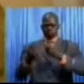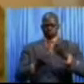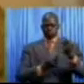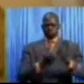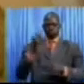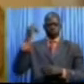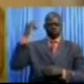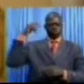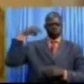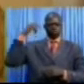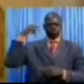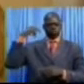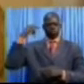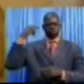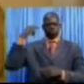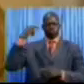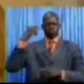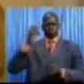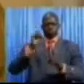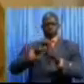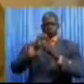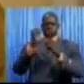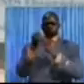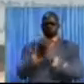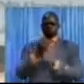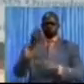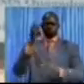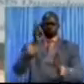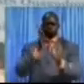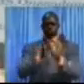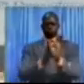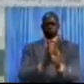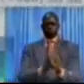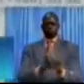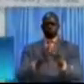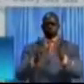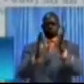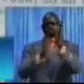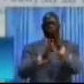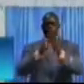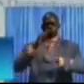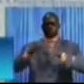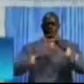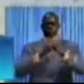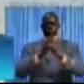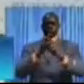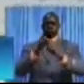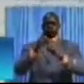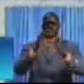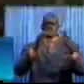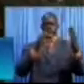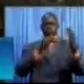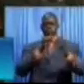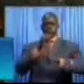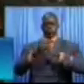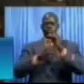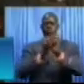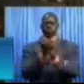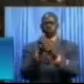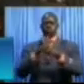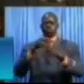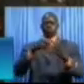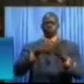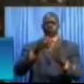histoire, sociologie, philosophie. Voilà. L'Institut national des hautes études internationales a été créé en